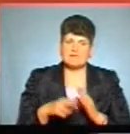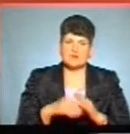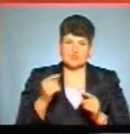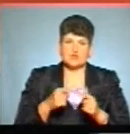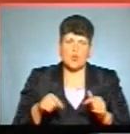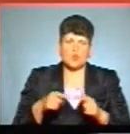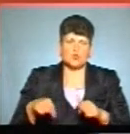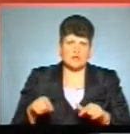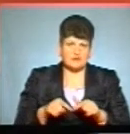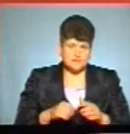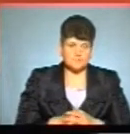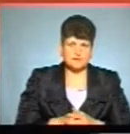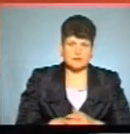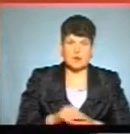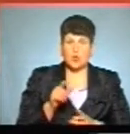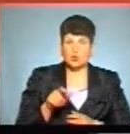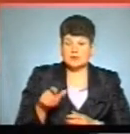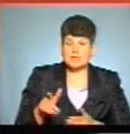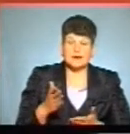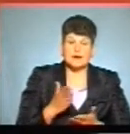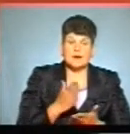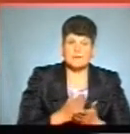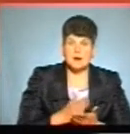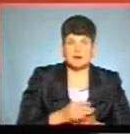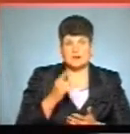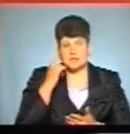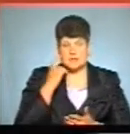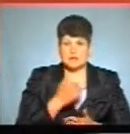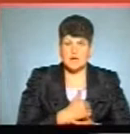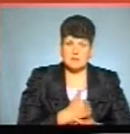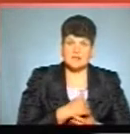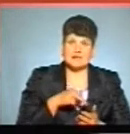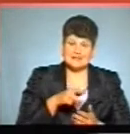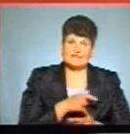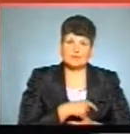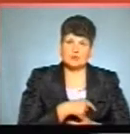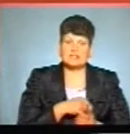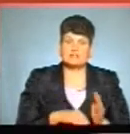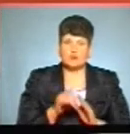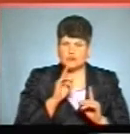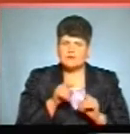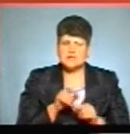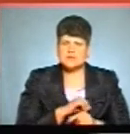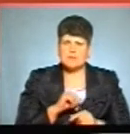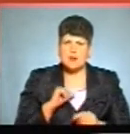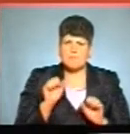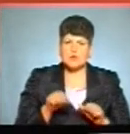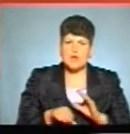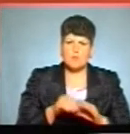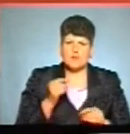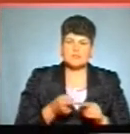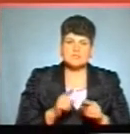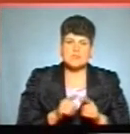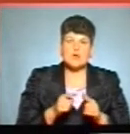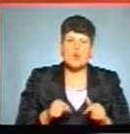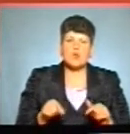округів. Тобто людина, яка має намір іти в депутати Верховної Ради, вона сама могла обрати цей округ, на якому